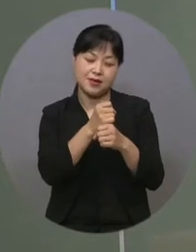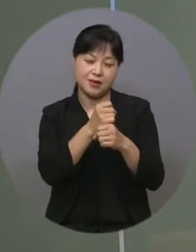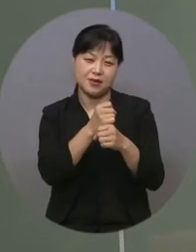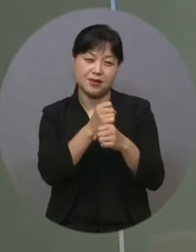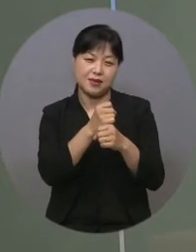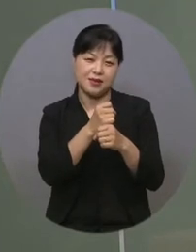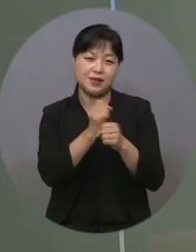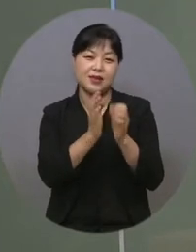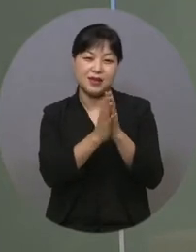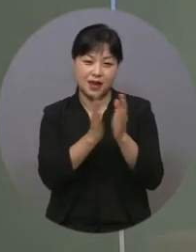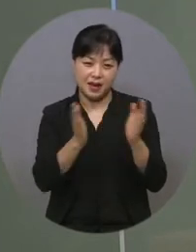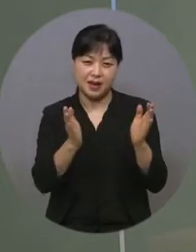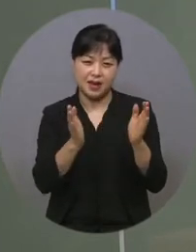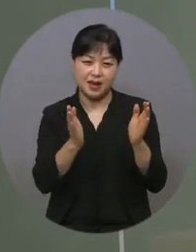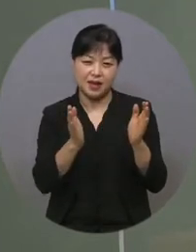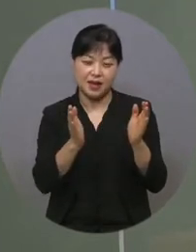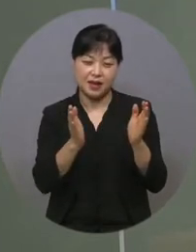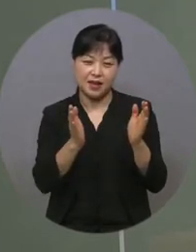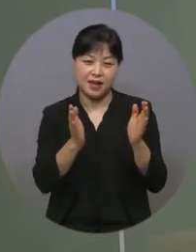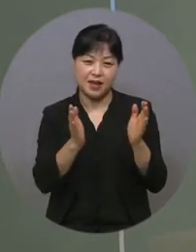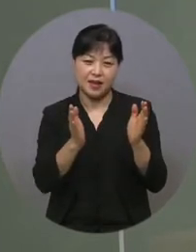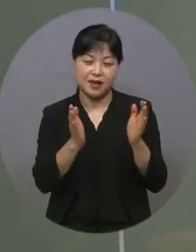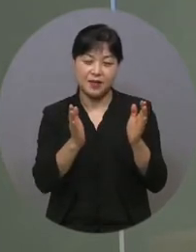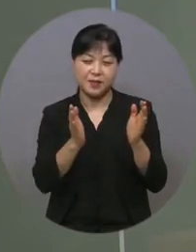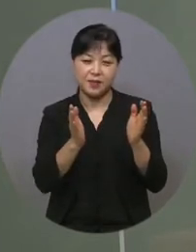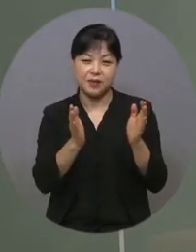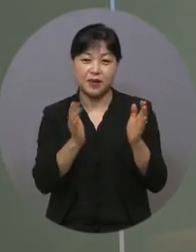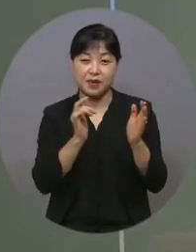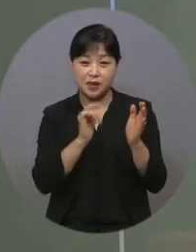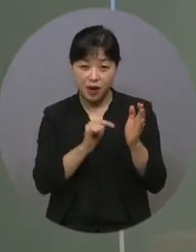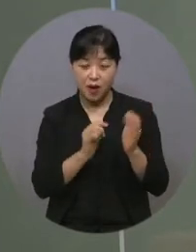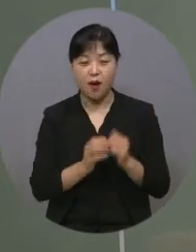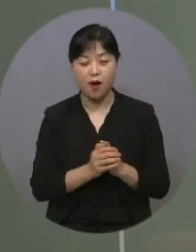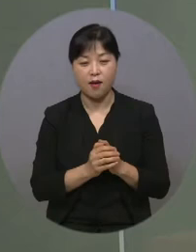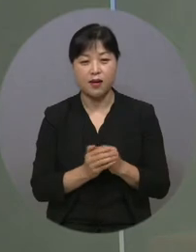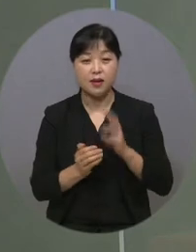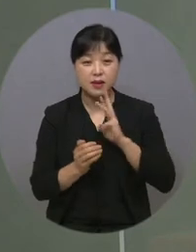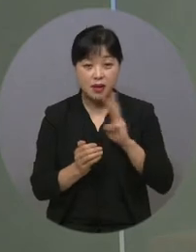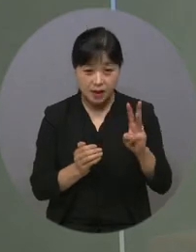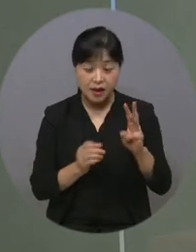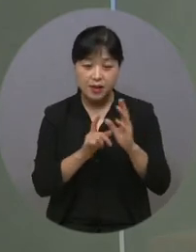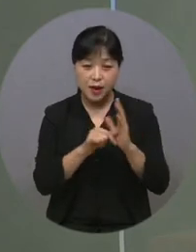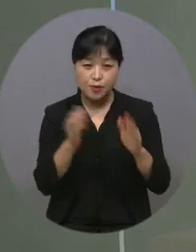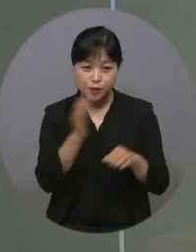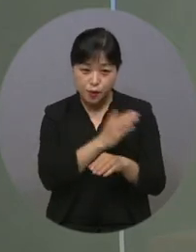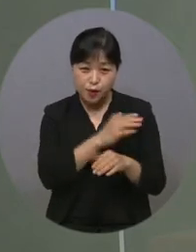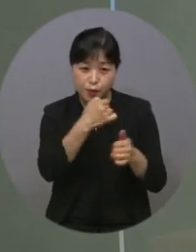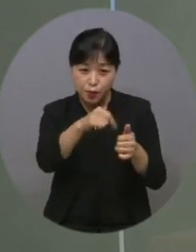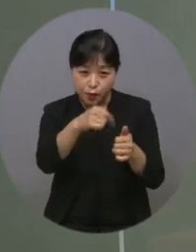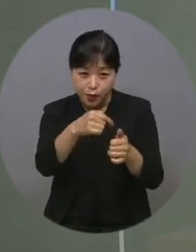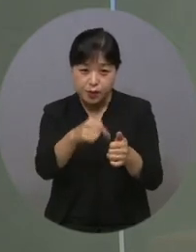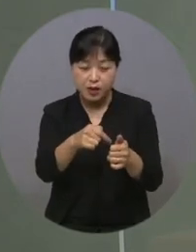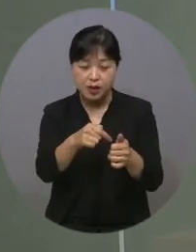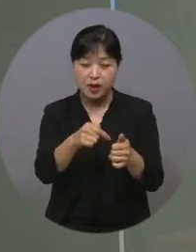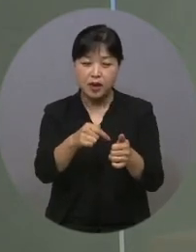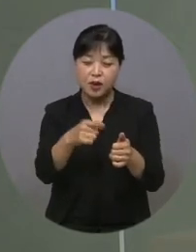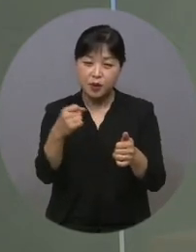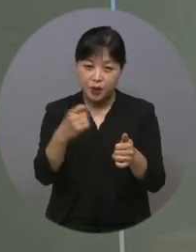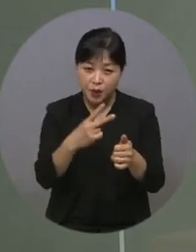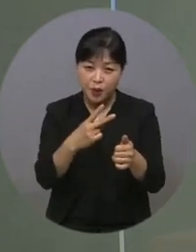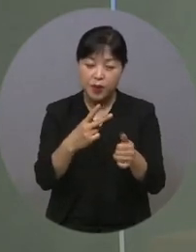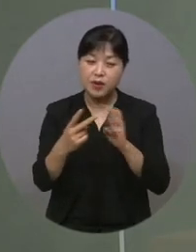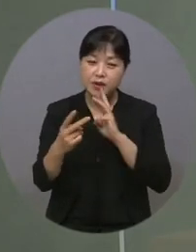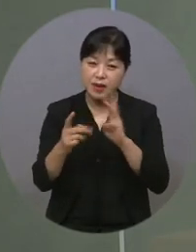우리가 세상에 태어나서 그때부터의 교육이 바로 그때의 보고 느끼는 것이